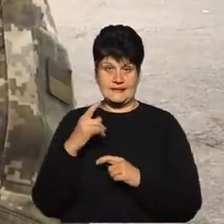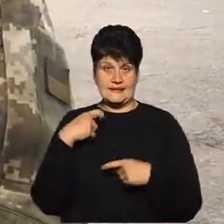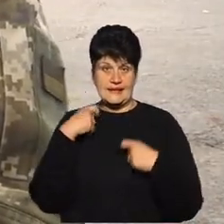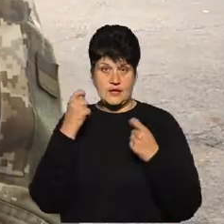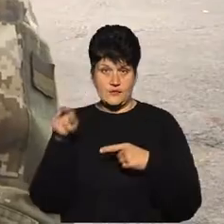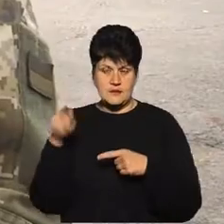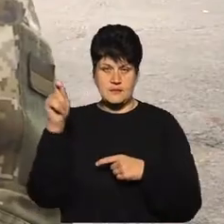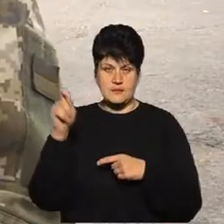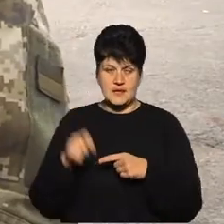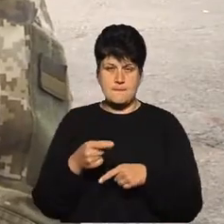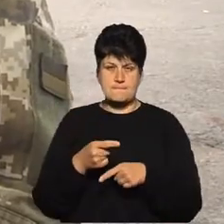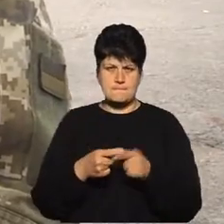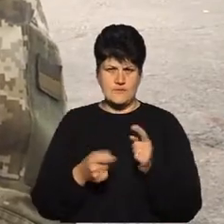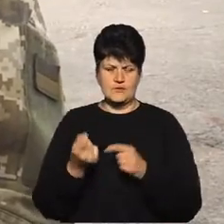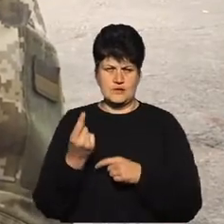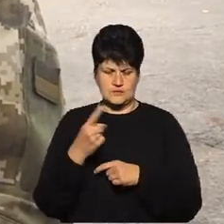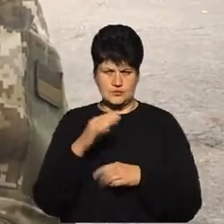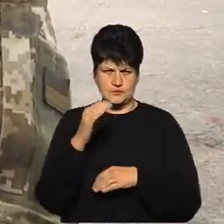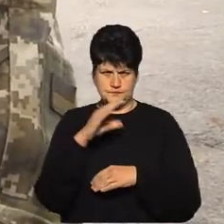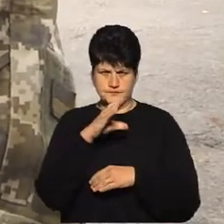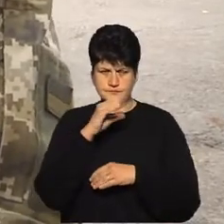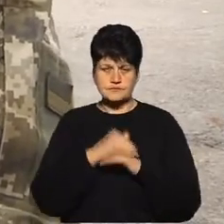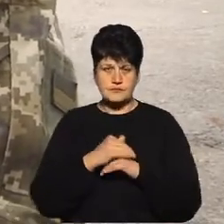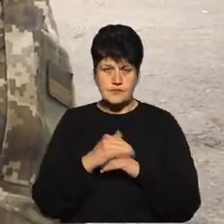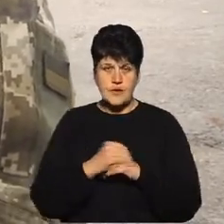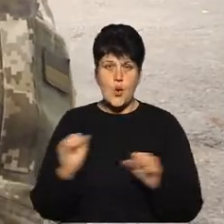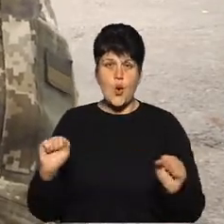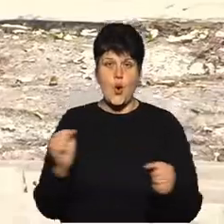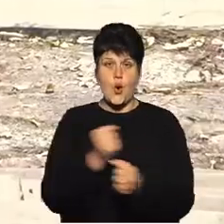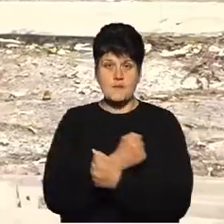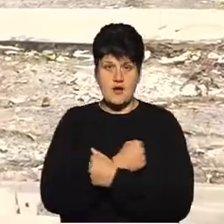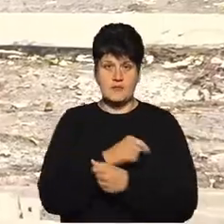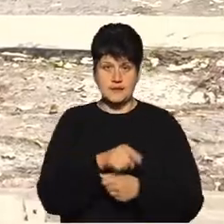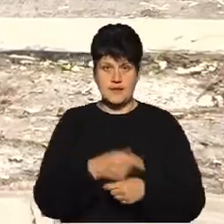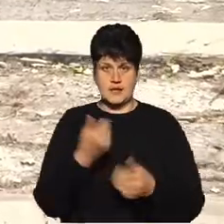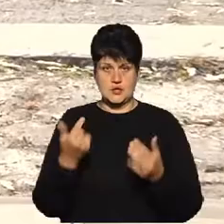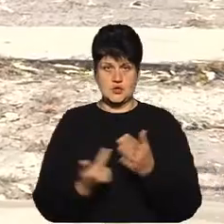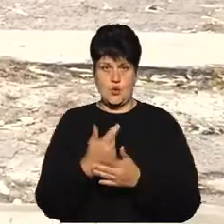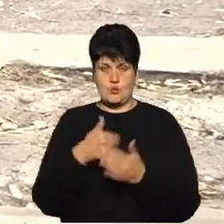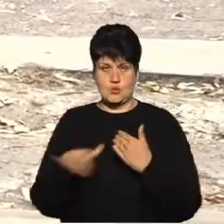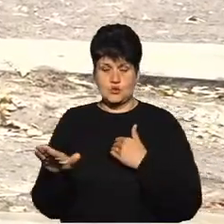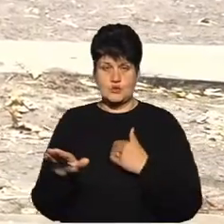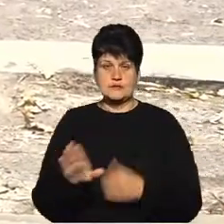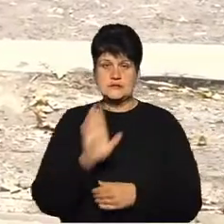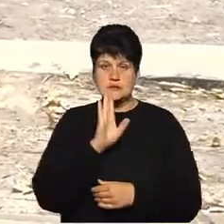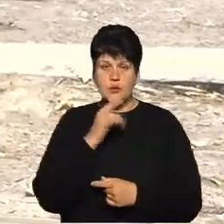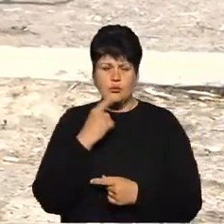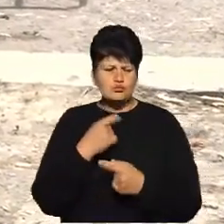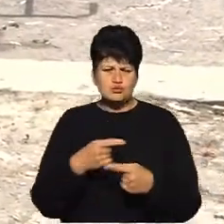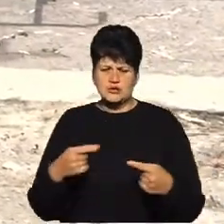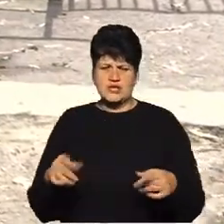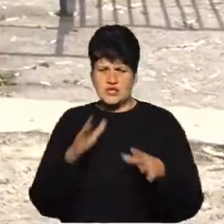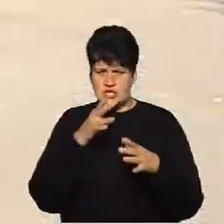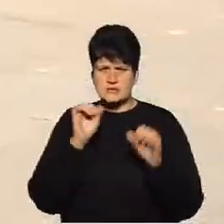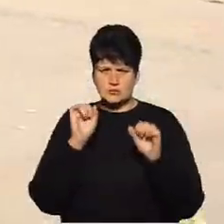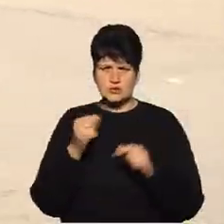приїхав пів на 11-ту ночі. Обняв її, обняв мене і знову пішов. Ольга каже, готова у будь-який час повернутися